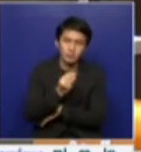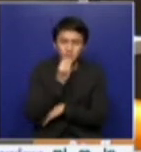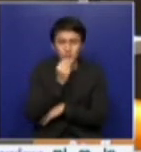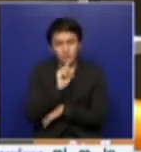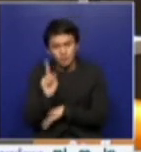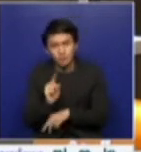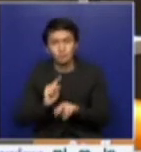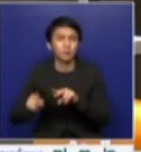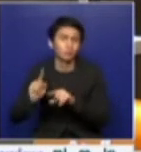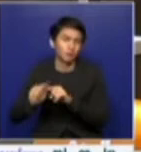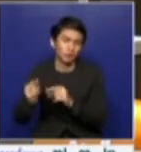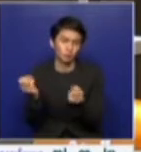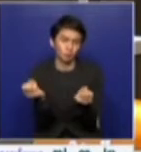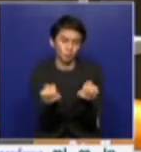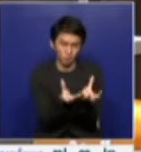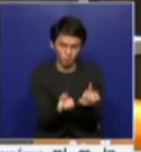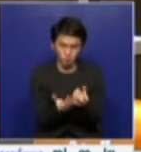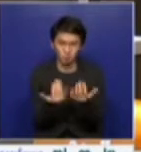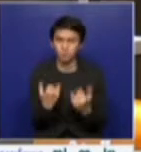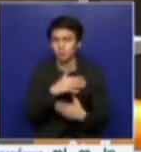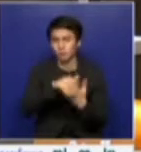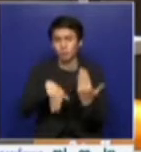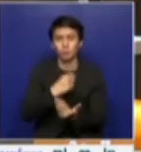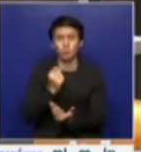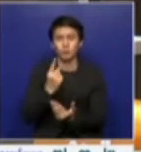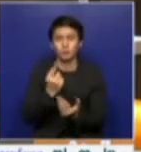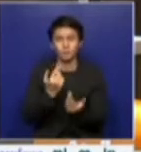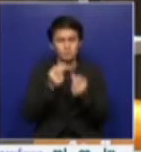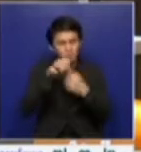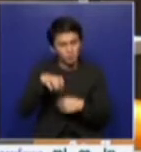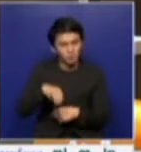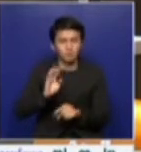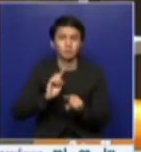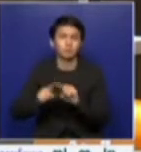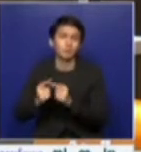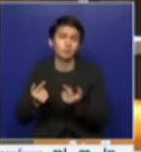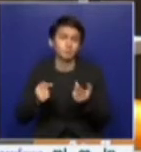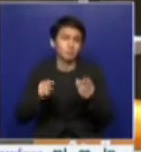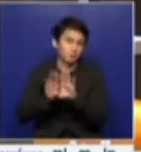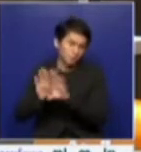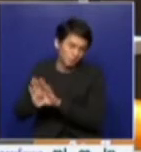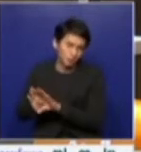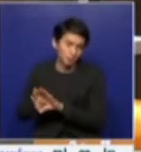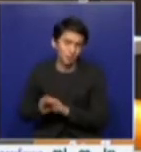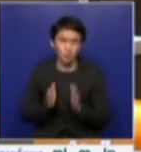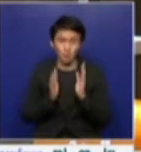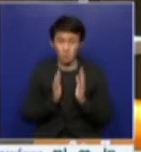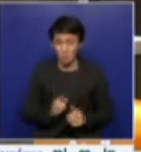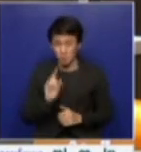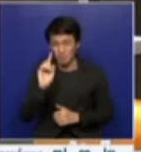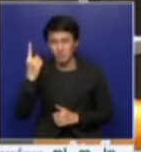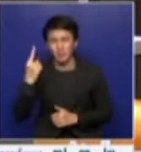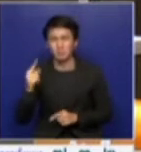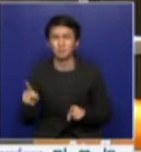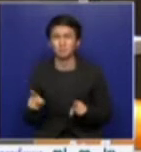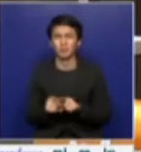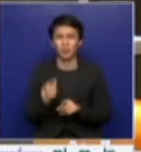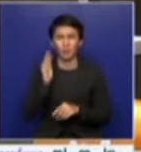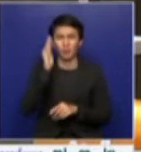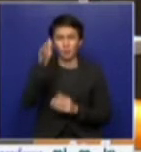วันนี้ธุรกิจหลายแห่งได้ปิดกิจการถ้าประชาชนคนรุ่นใหม่มองไม่เห็นอนาคตของ